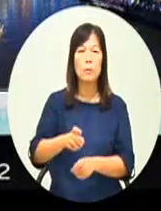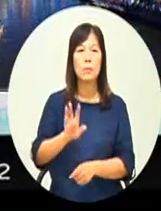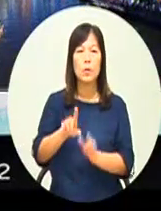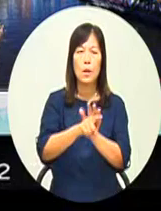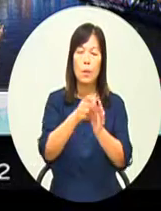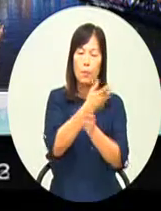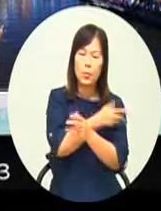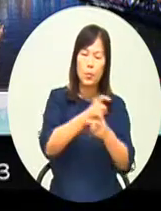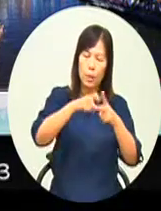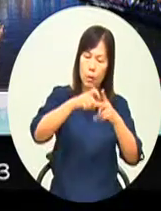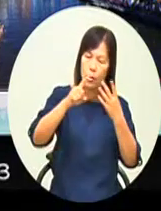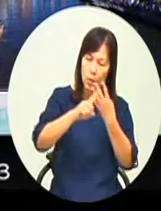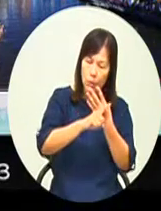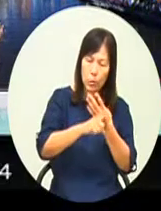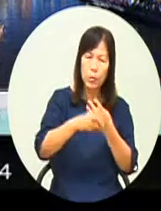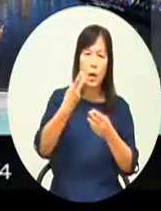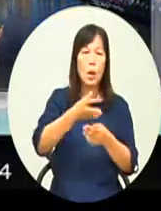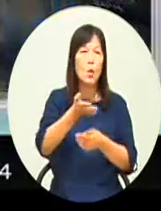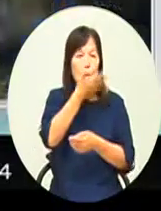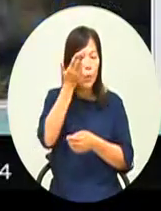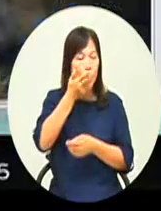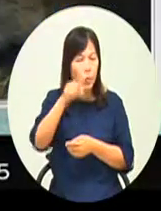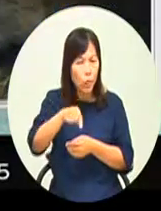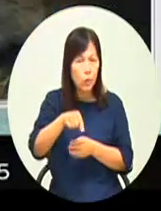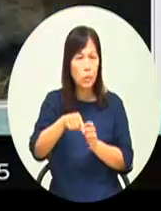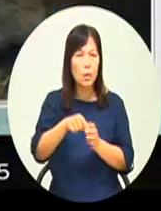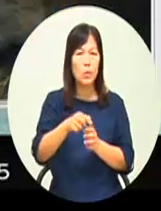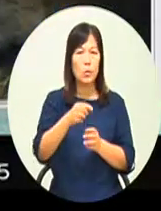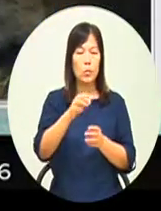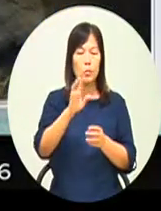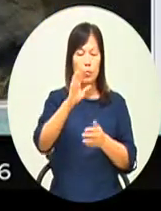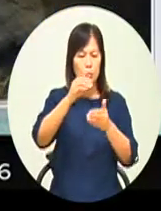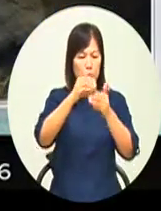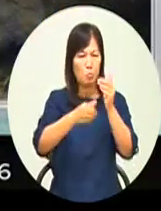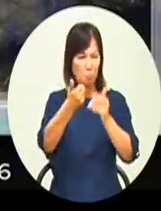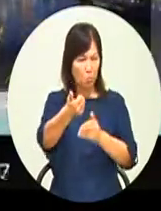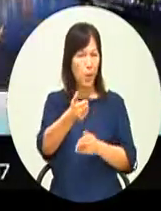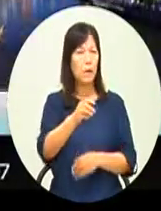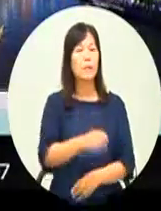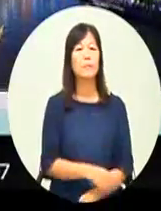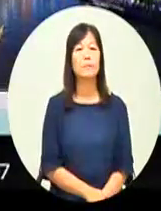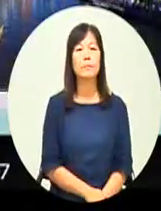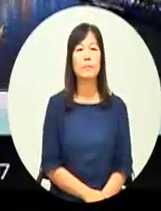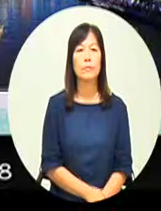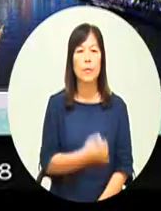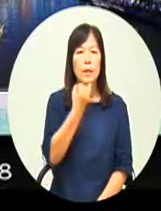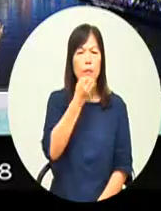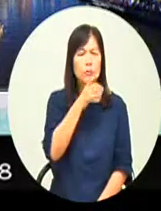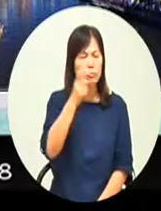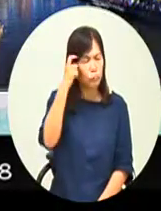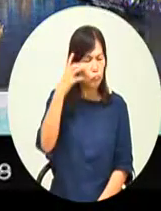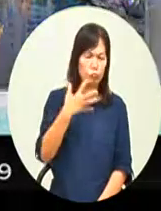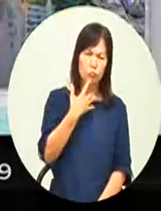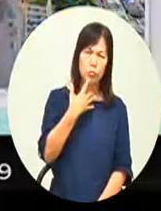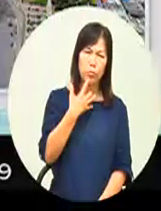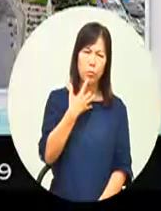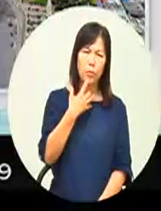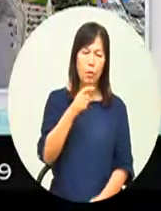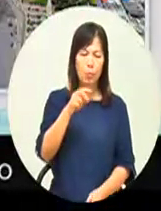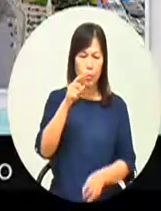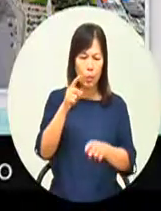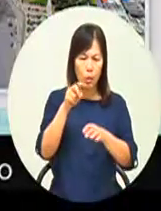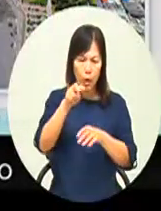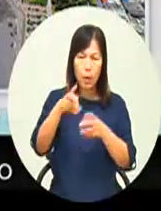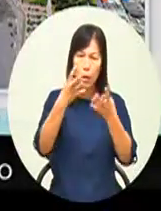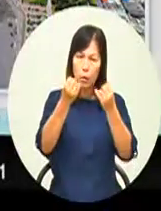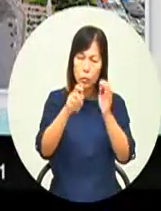在工业上，不管在观光上，其实都有很多的优势。可是很奇怪的，我们都从这个数字，